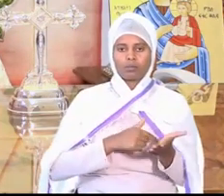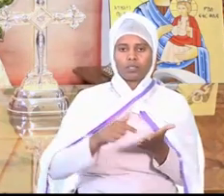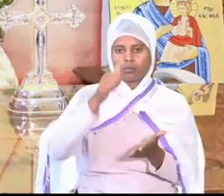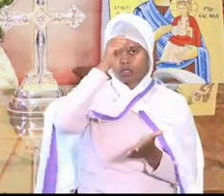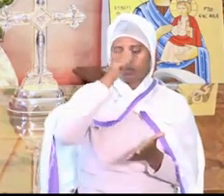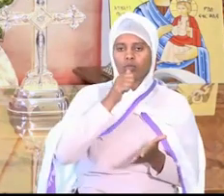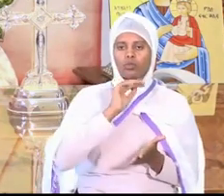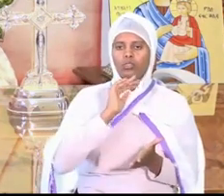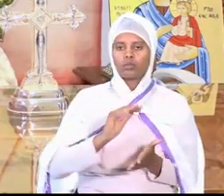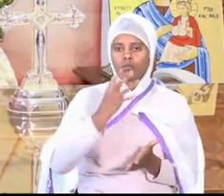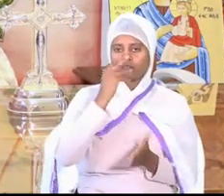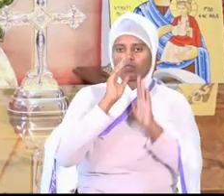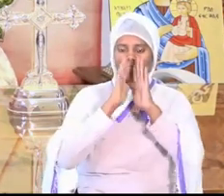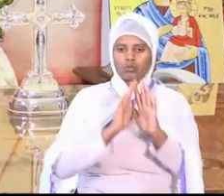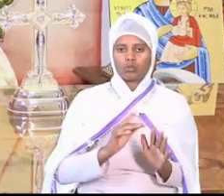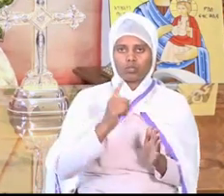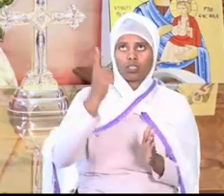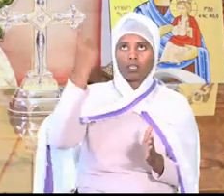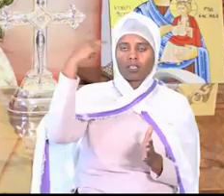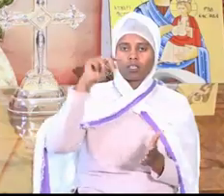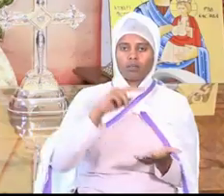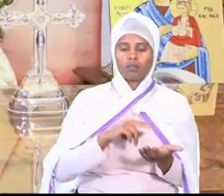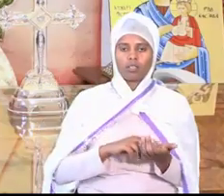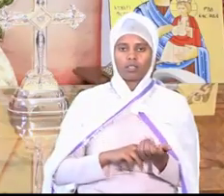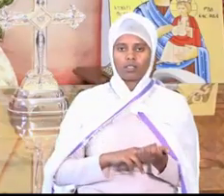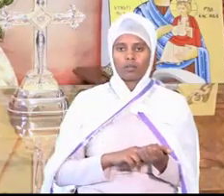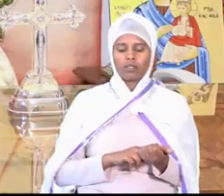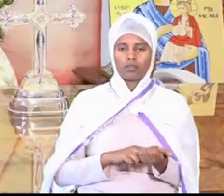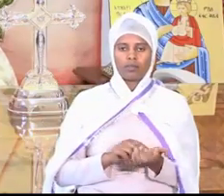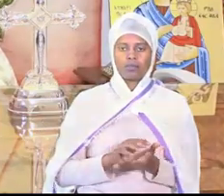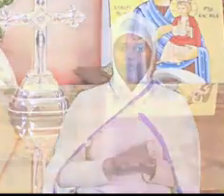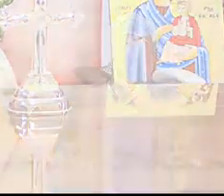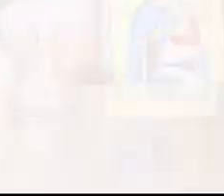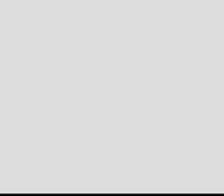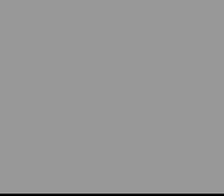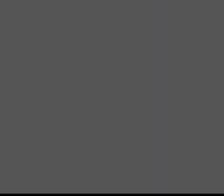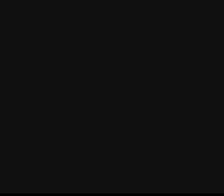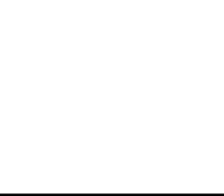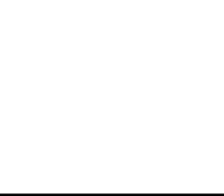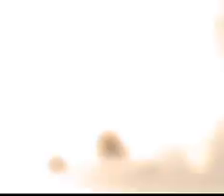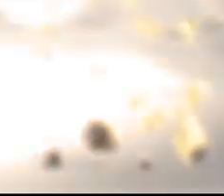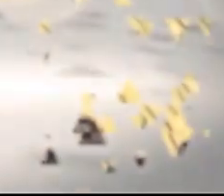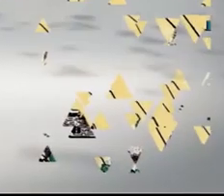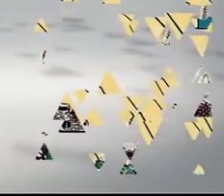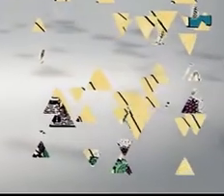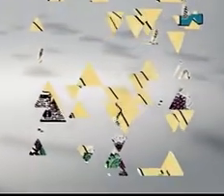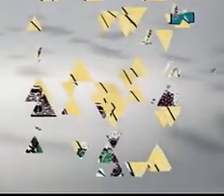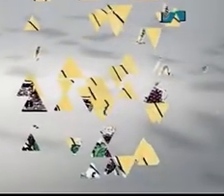أملاك بسم الله ووال ومنفس كدوس هادو أملاك أمين